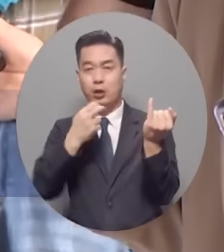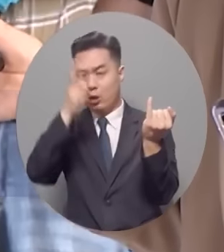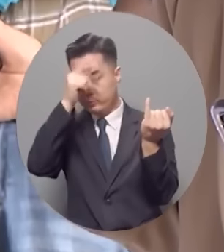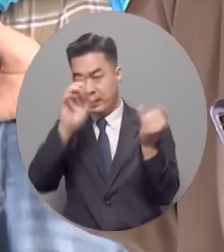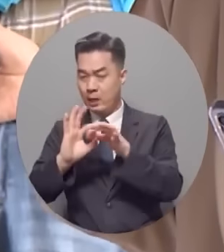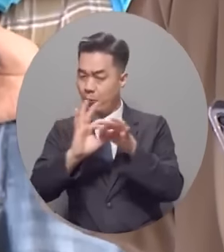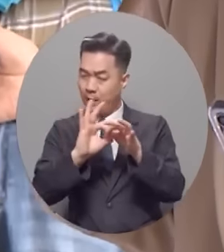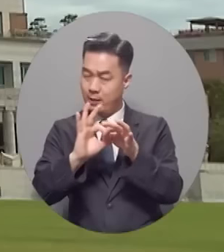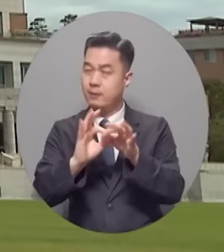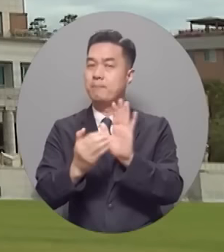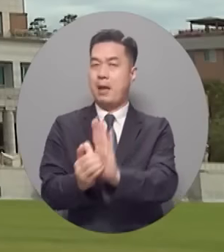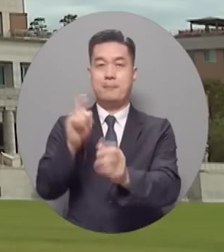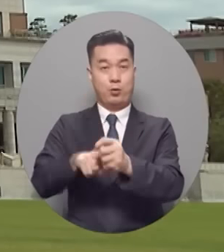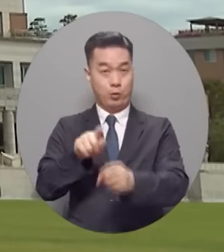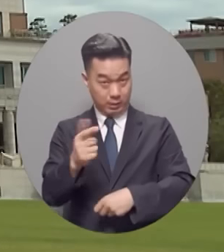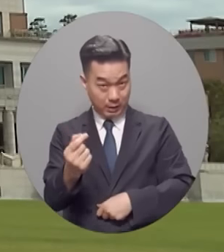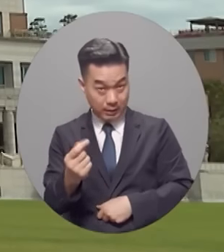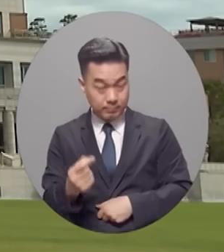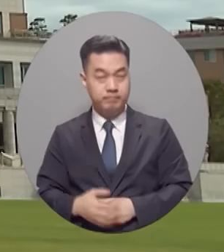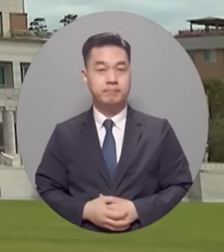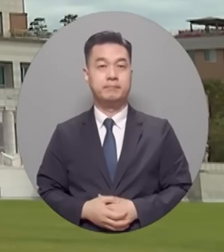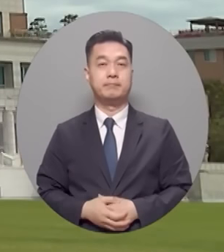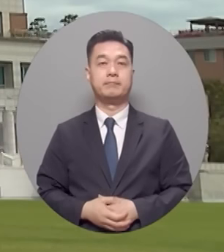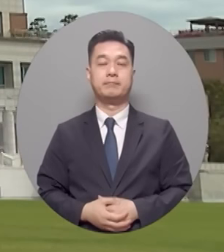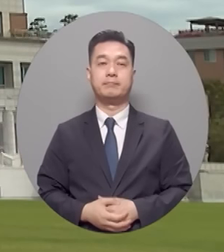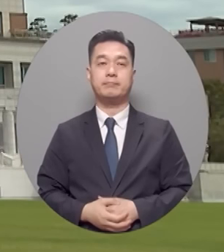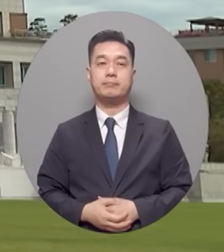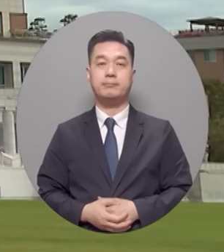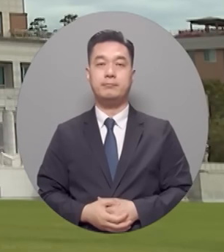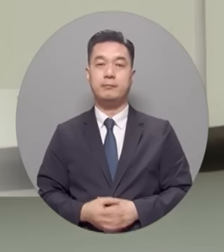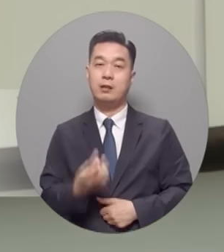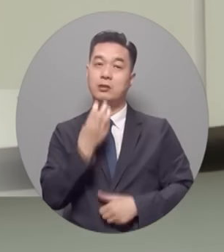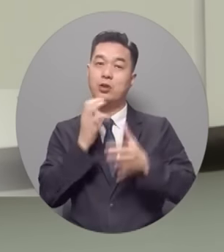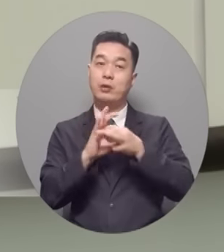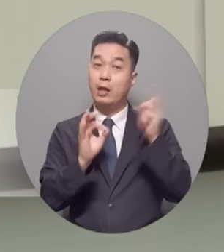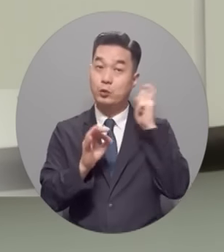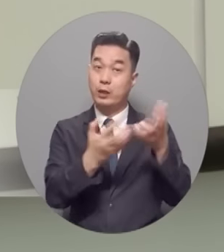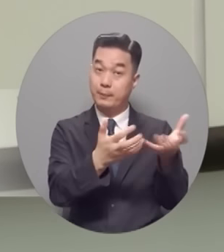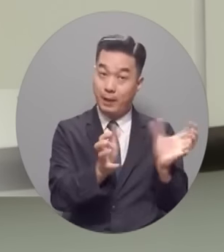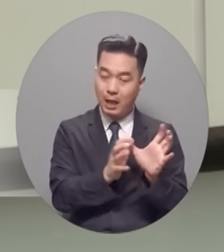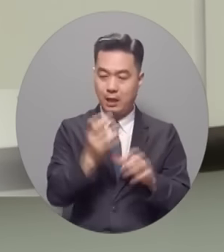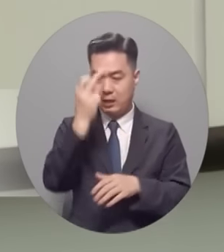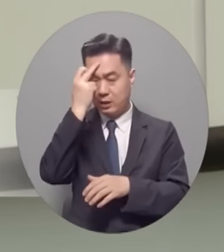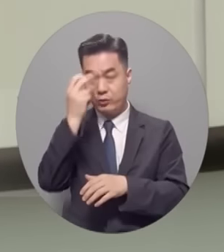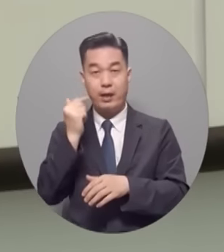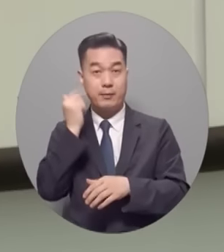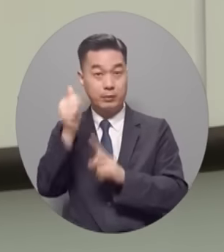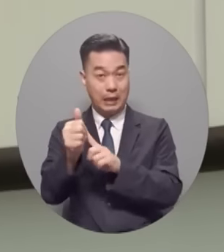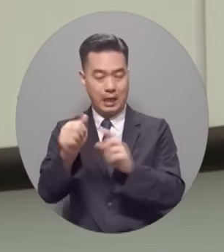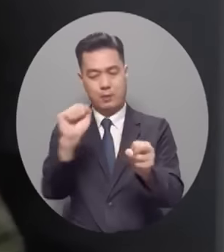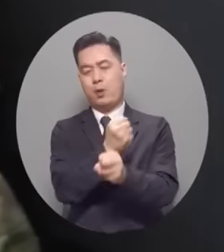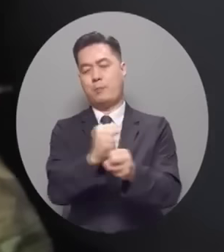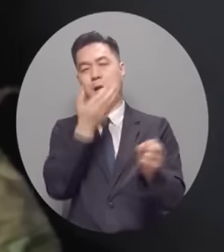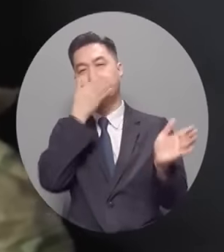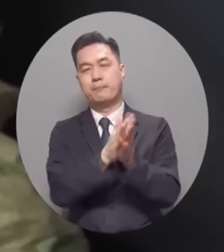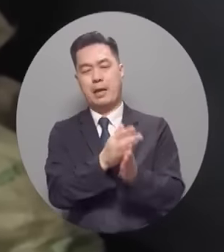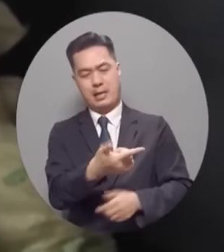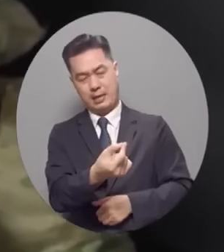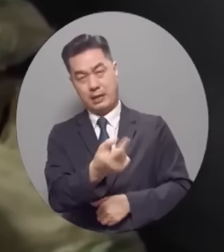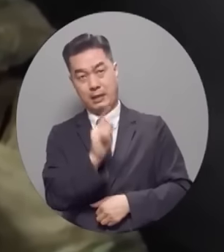보고. 대통령실은 그동안 서울의 소리와 최 목사가 공모한 정치 공작이라고 주장해왔습니다. 검찰은